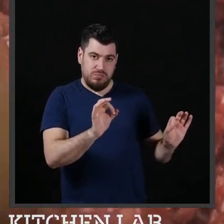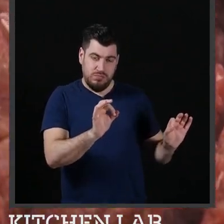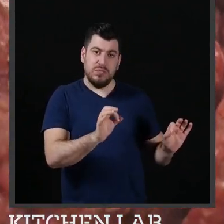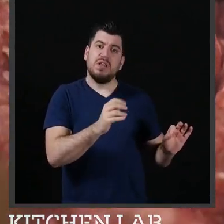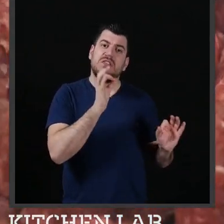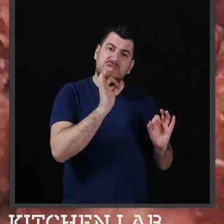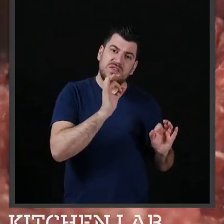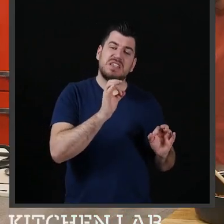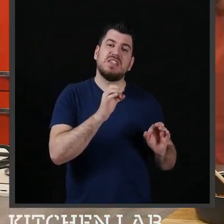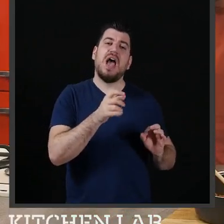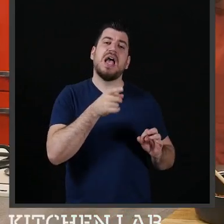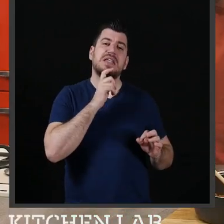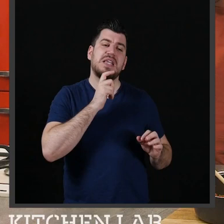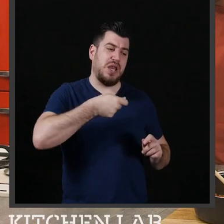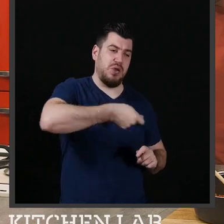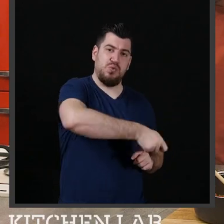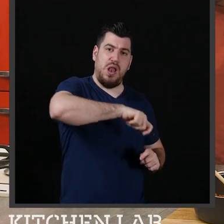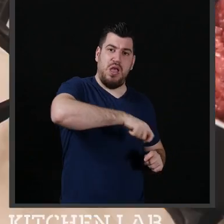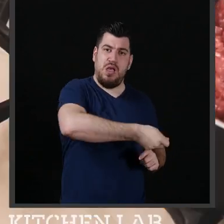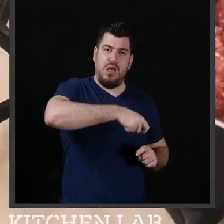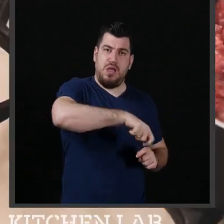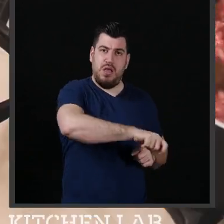μια ξύλινη κουτάλα. Εδώ.